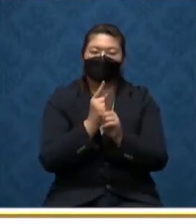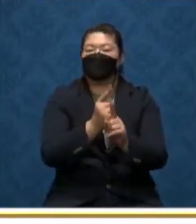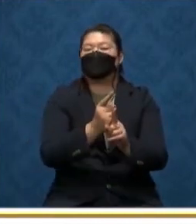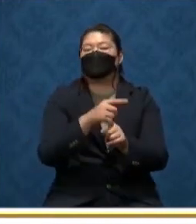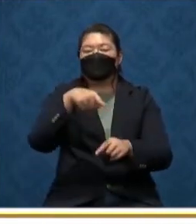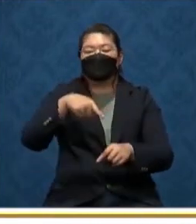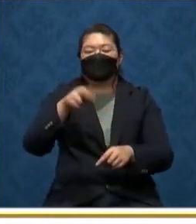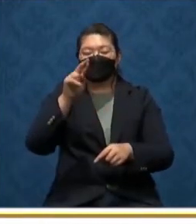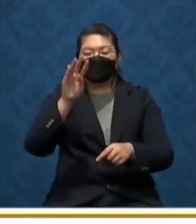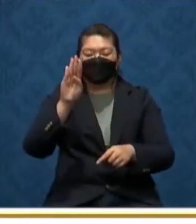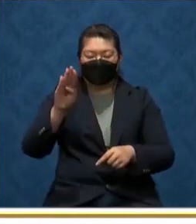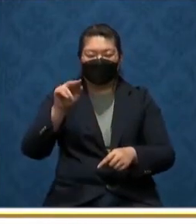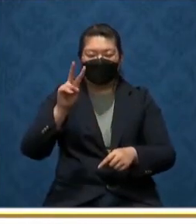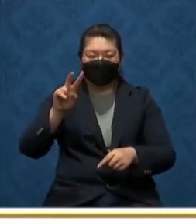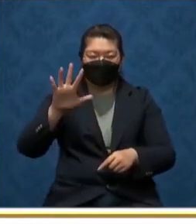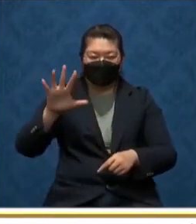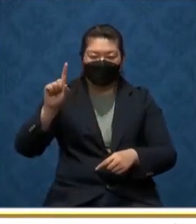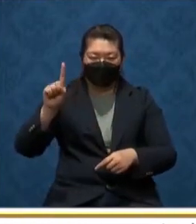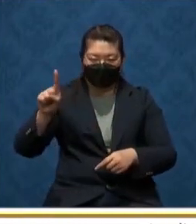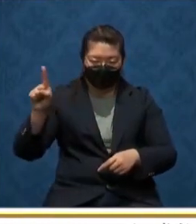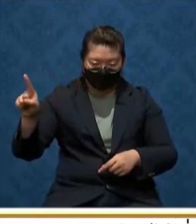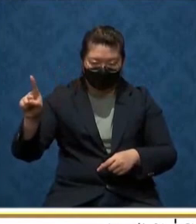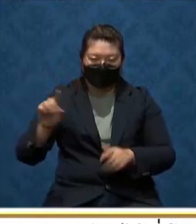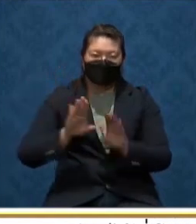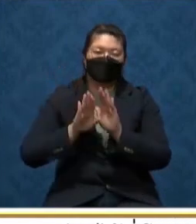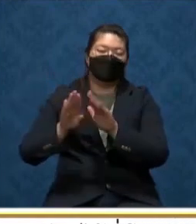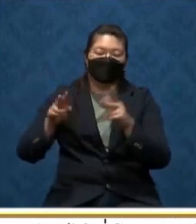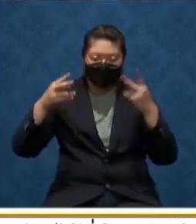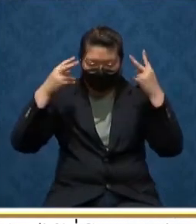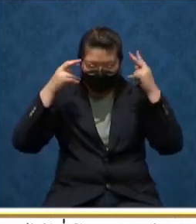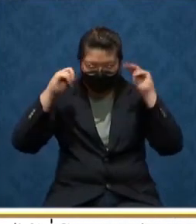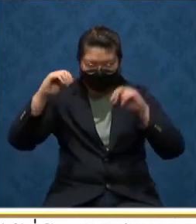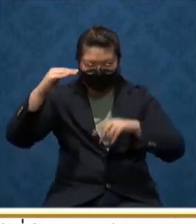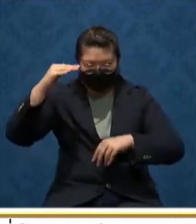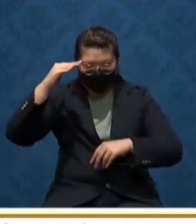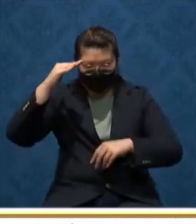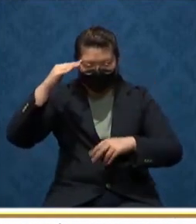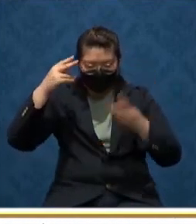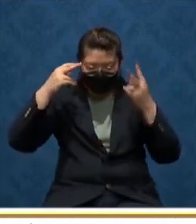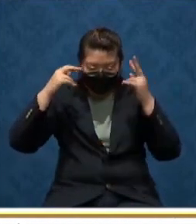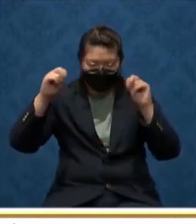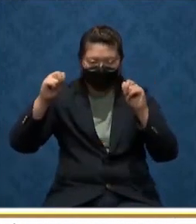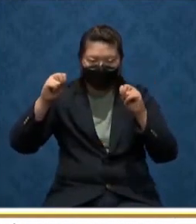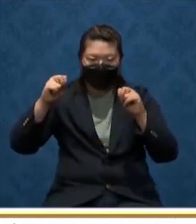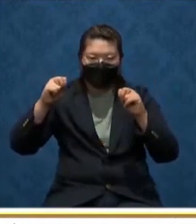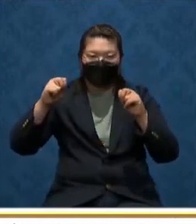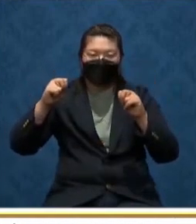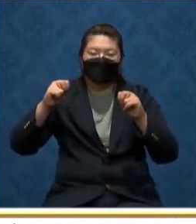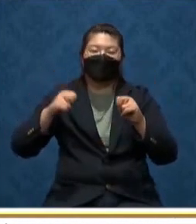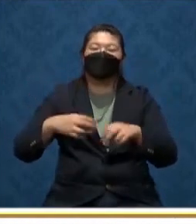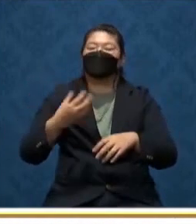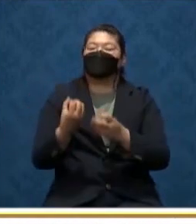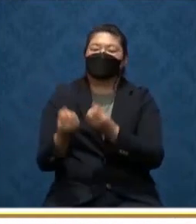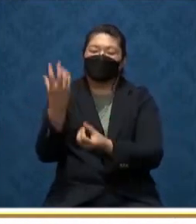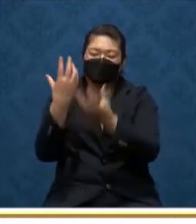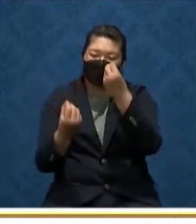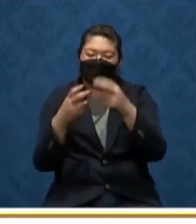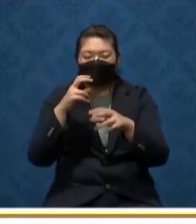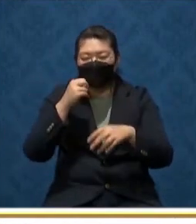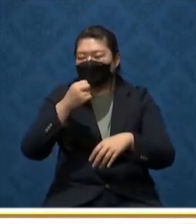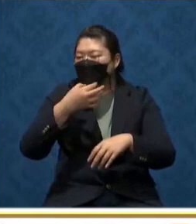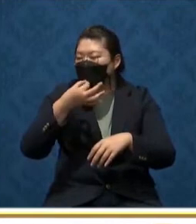ร์ 2511เพรนั้นเรีนท่ ไร Sans Perform Satขอให้เพิ่งถอนป่า สวนใช้ราษคองกูด ผู้น้เค็